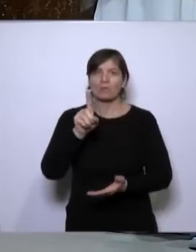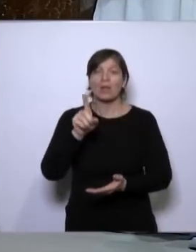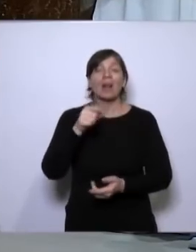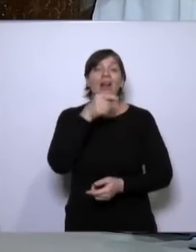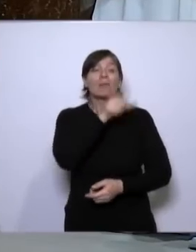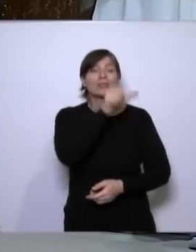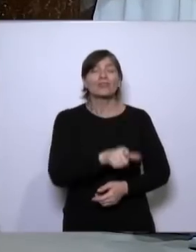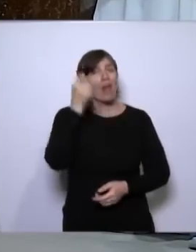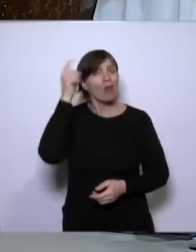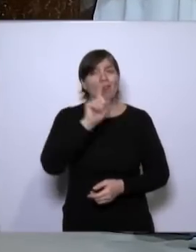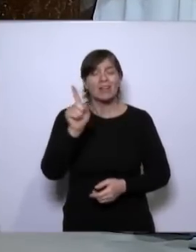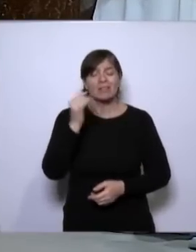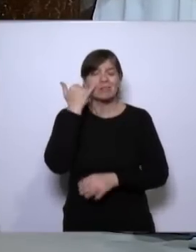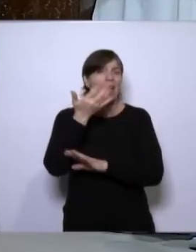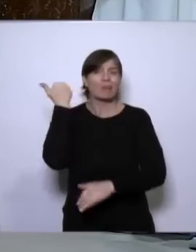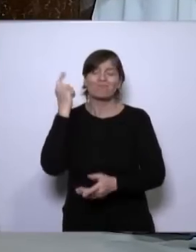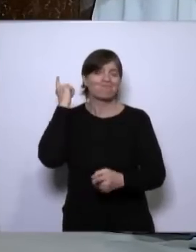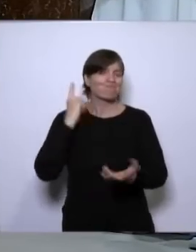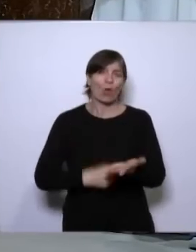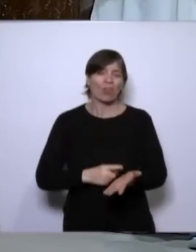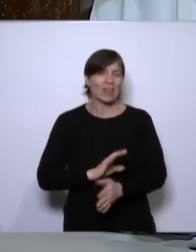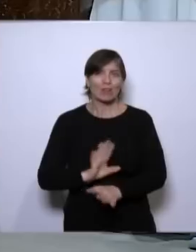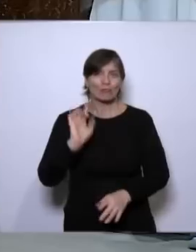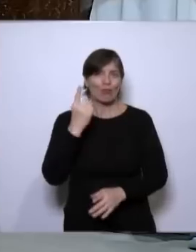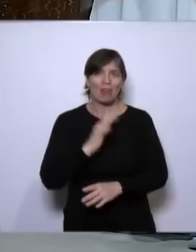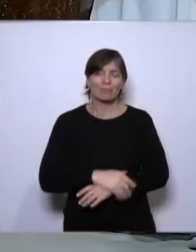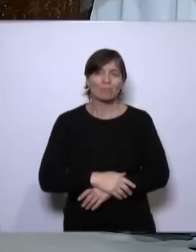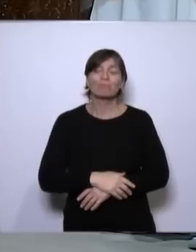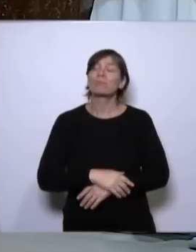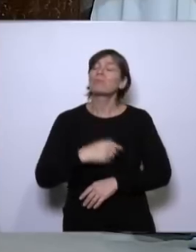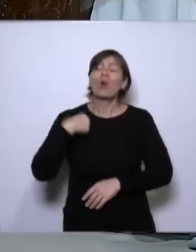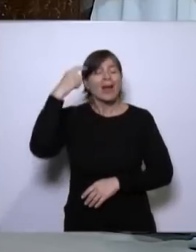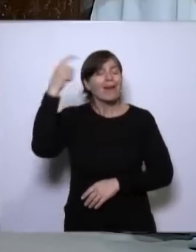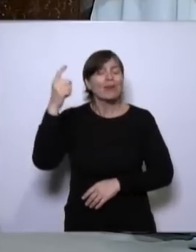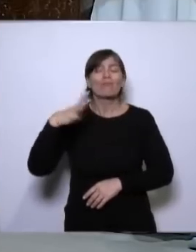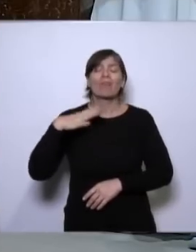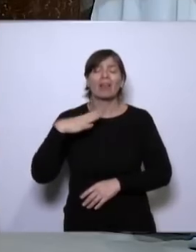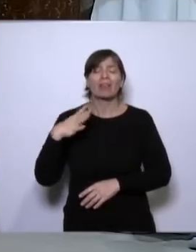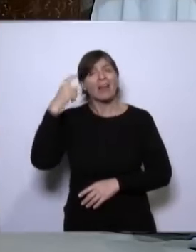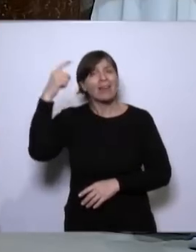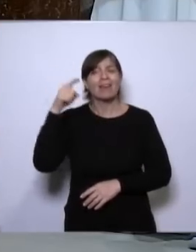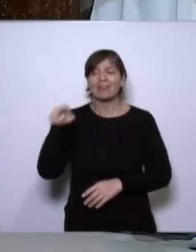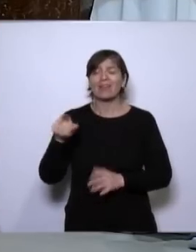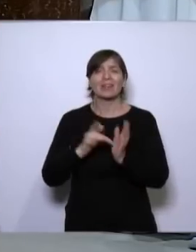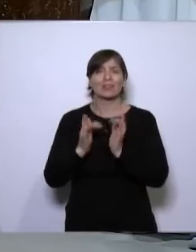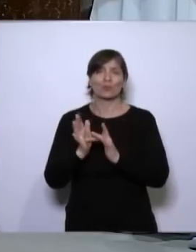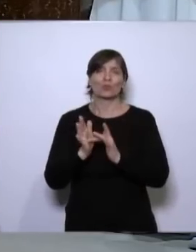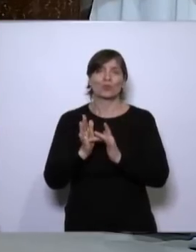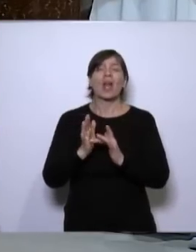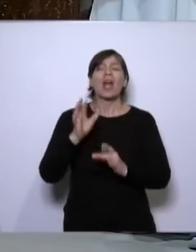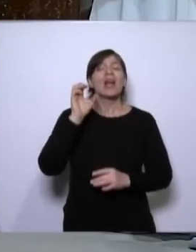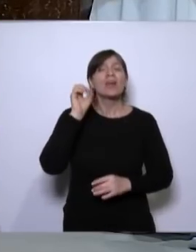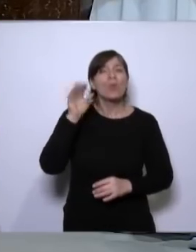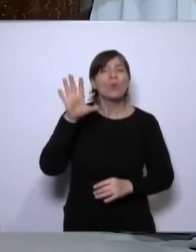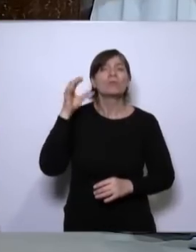no cree ya está condenado, porque no ha creído en el nombre del